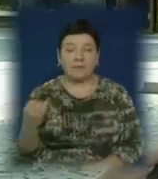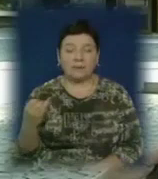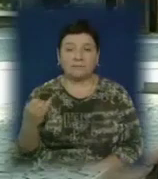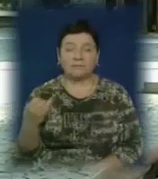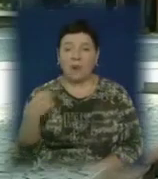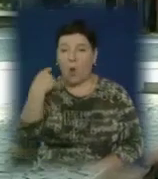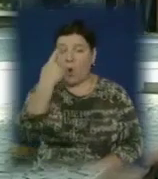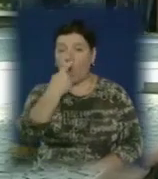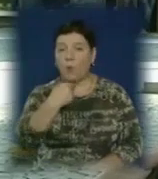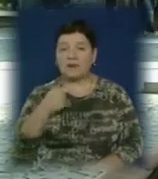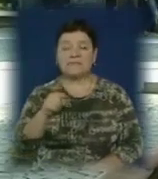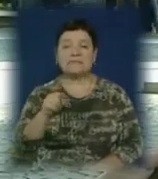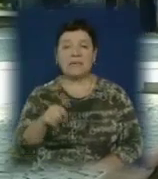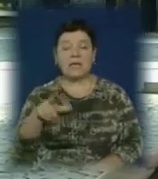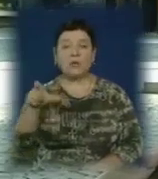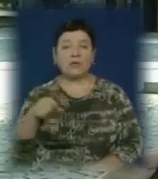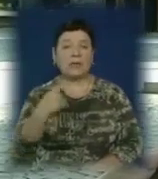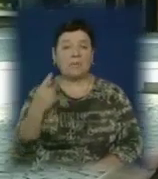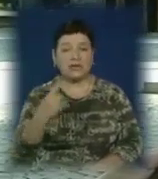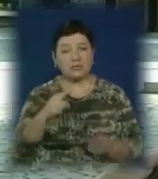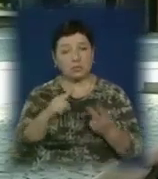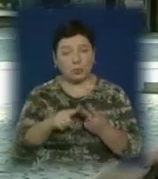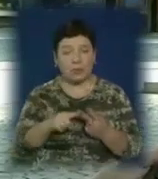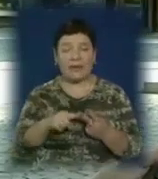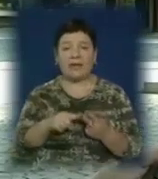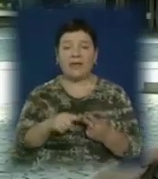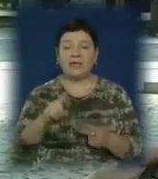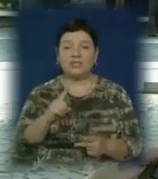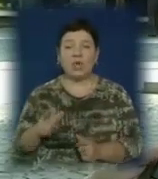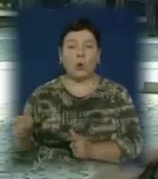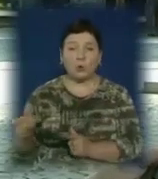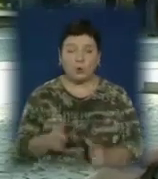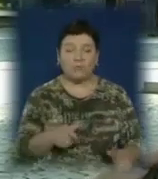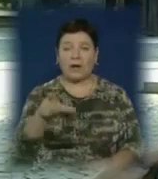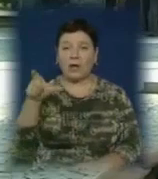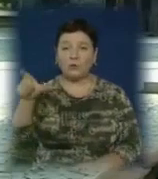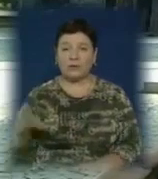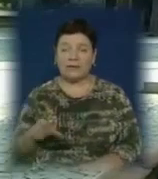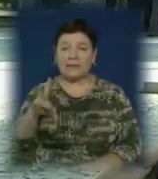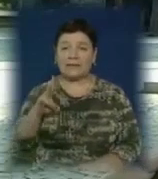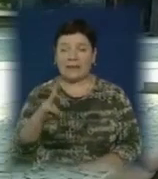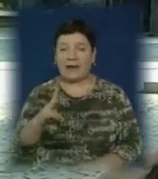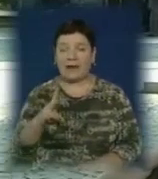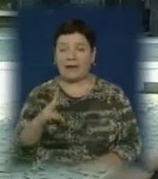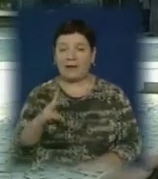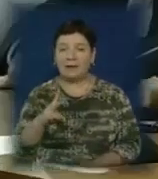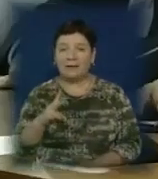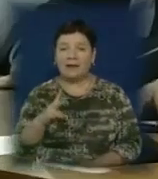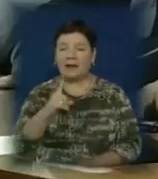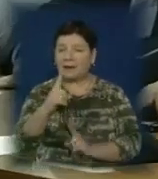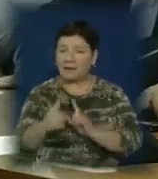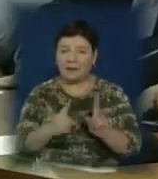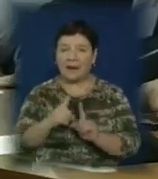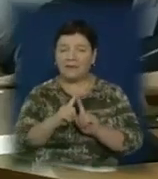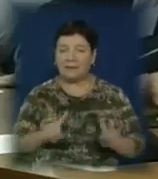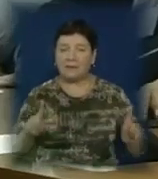образ тієї людини. Перше і друге, чи готова людина на радикальні зміни у системі. Кандидат